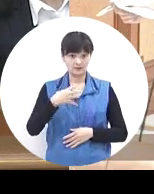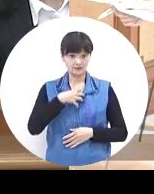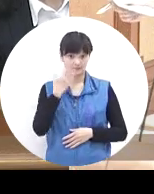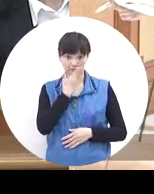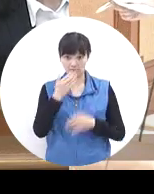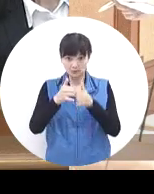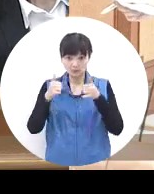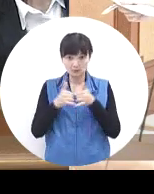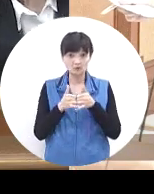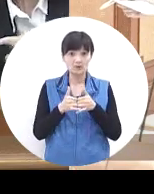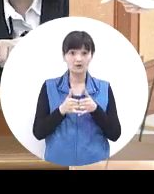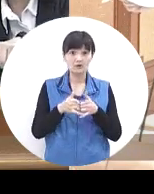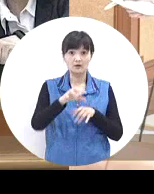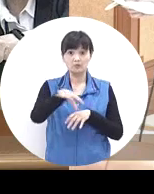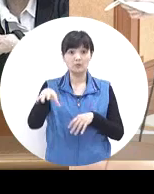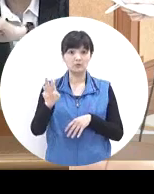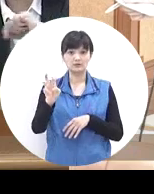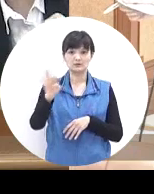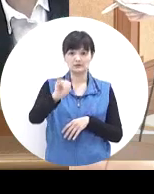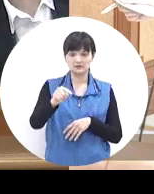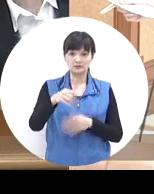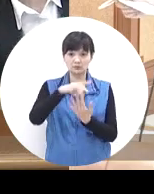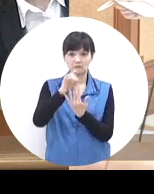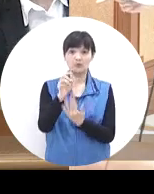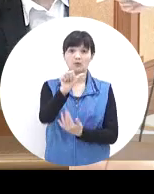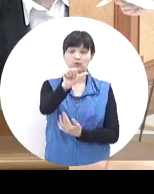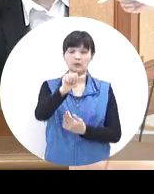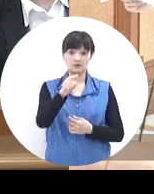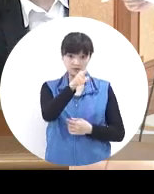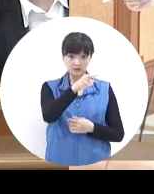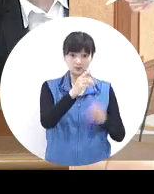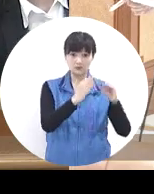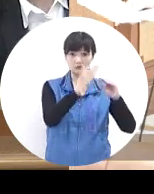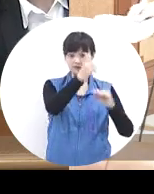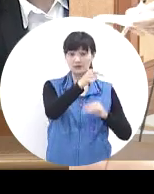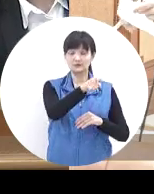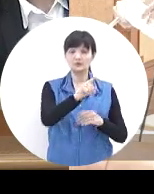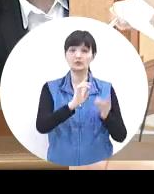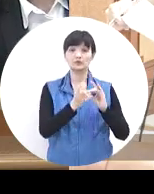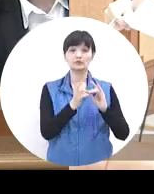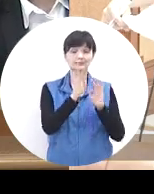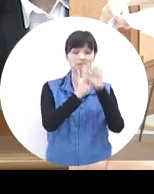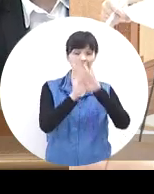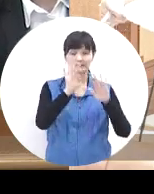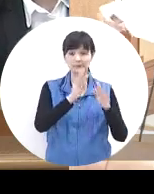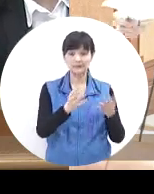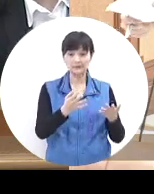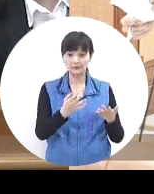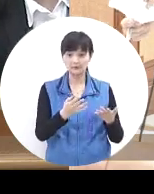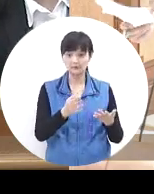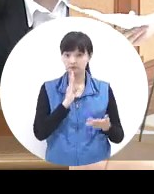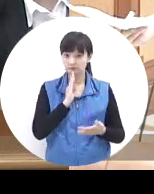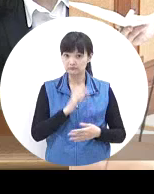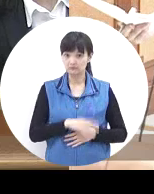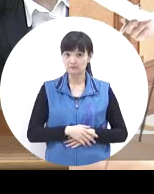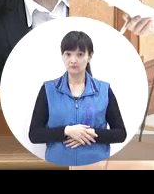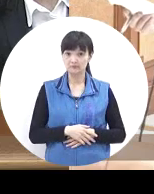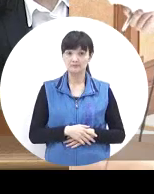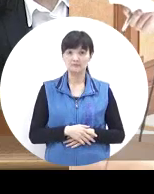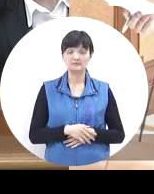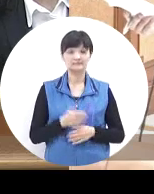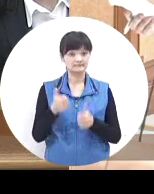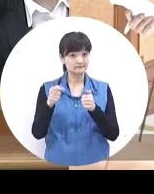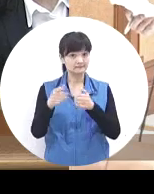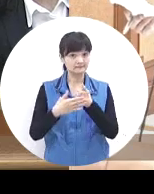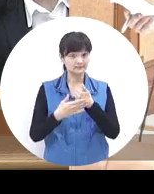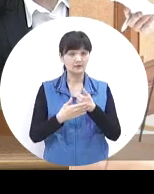选30几县市，选5席，您的局长在粉饰太平市长。 没有，谢谢你的帮忙哈。那部落族跟